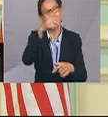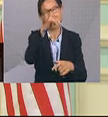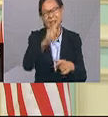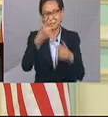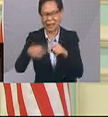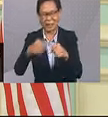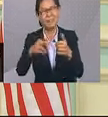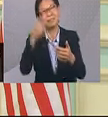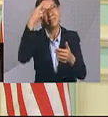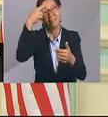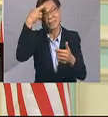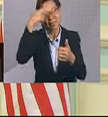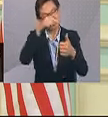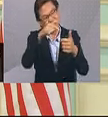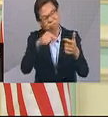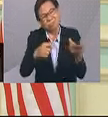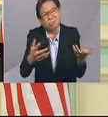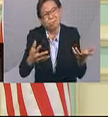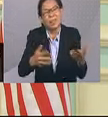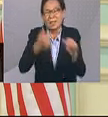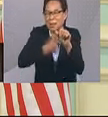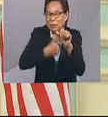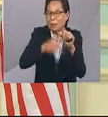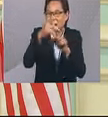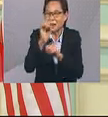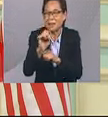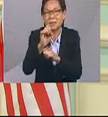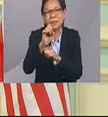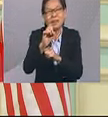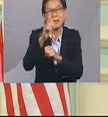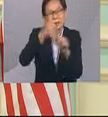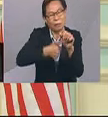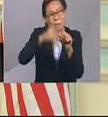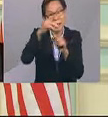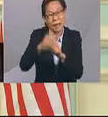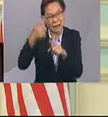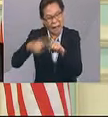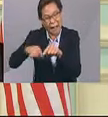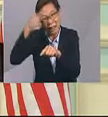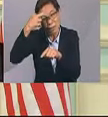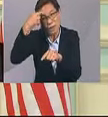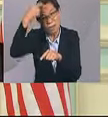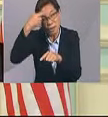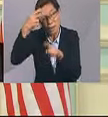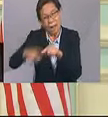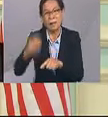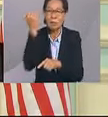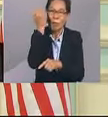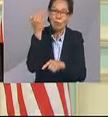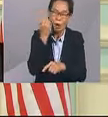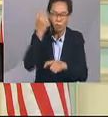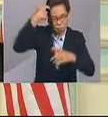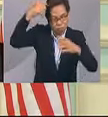tidak tahu apa yang setiap kes tu mungkin ada fakta-fakta yang berbeza yang menyebabkan hakim ataupun